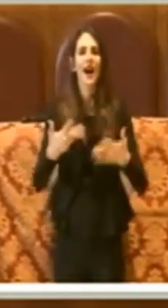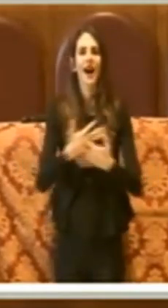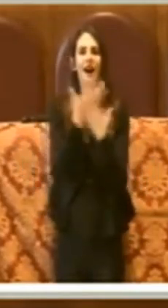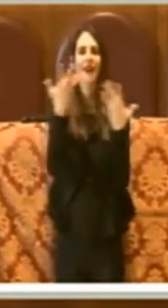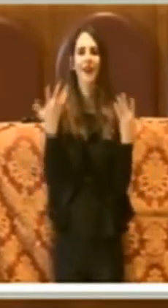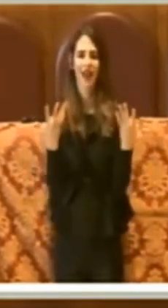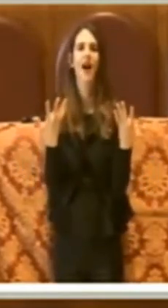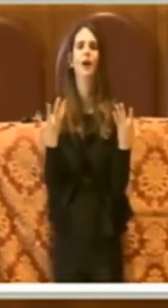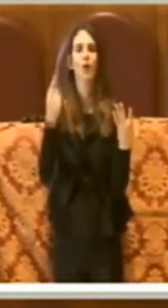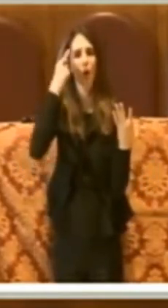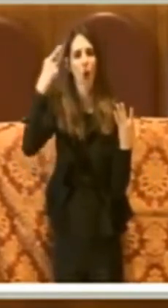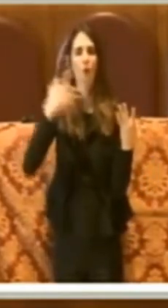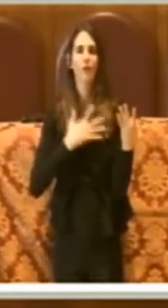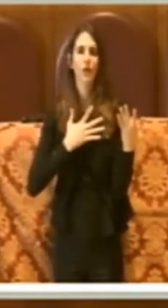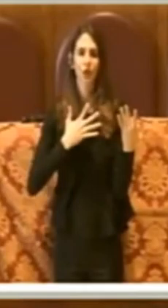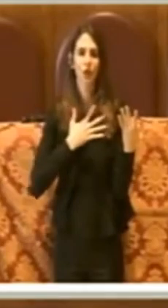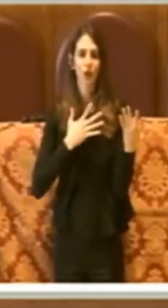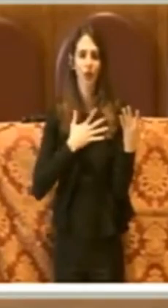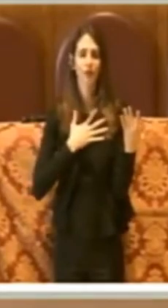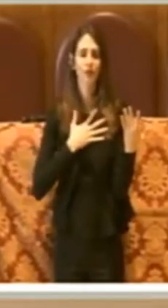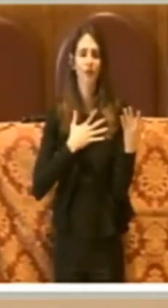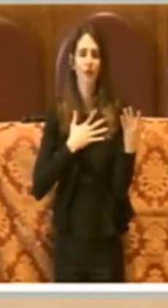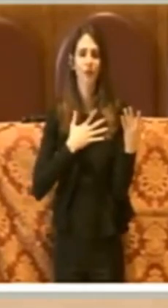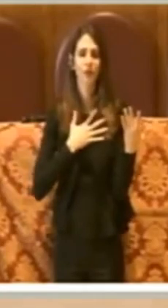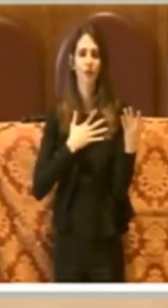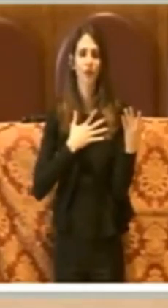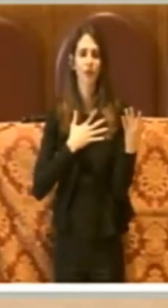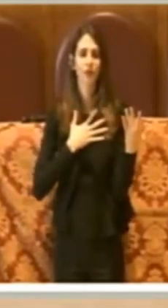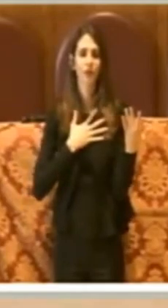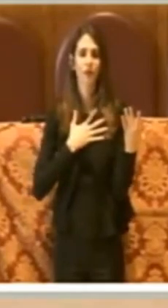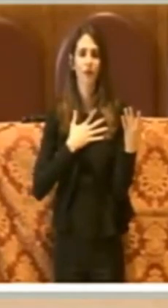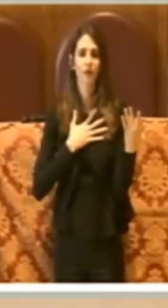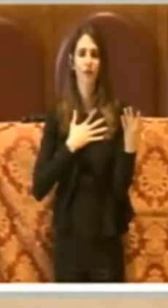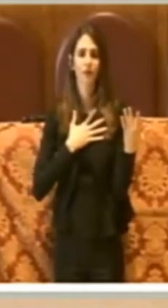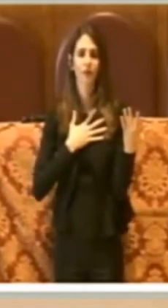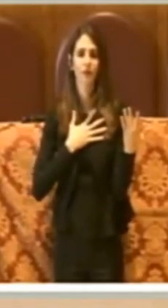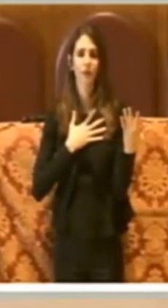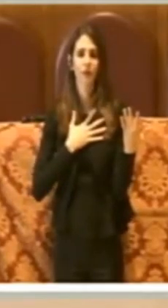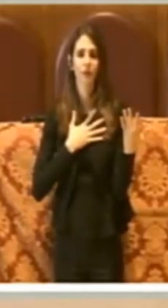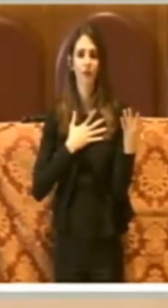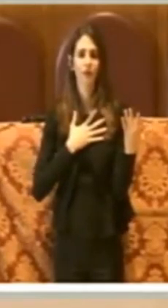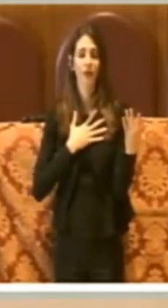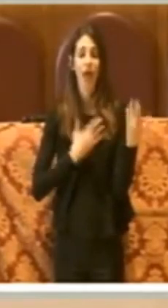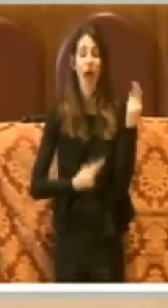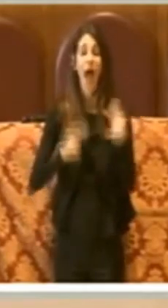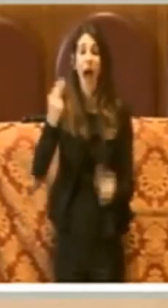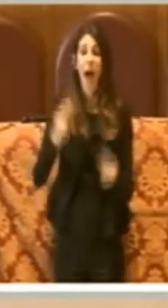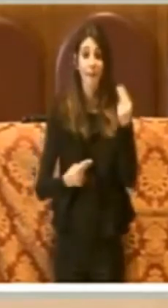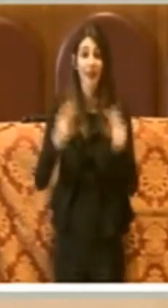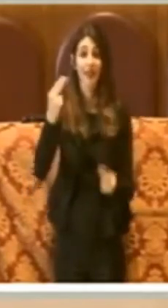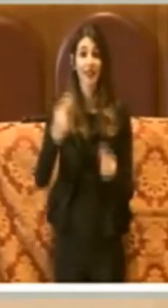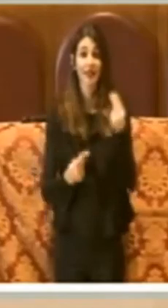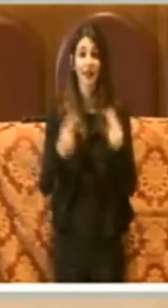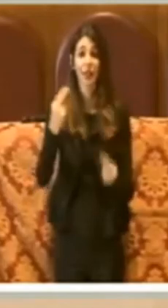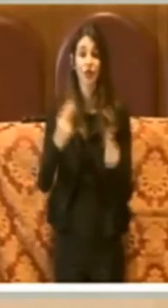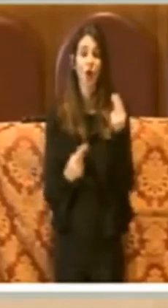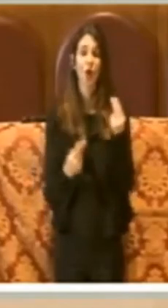mio intervento precedente. Veniva richiesto con quali atti questa amministrazione ha dato mandato